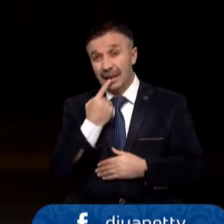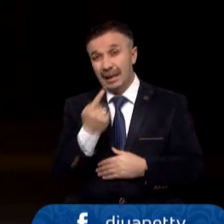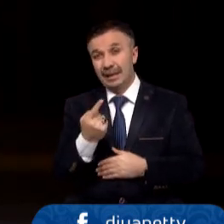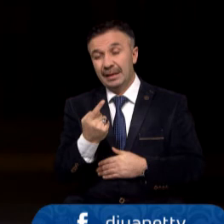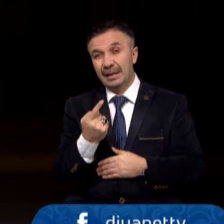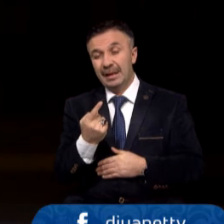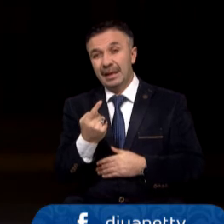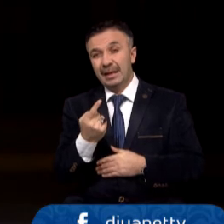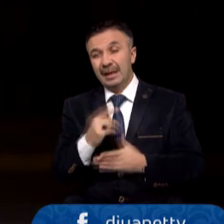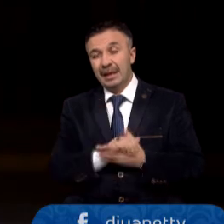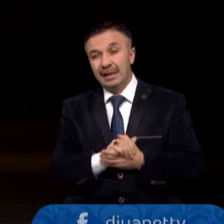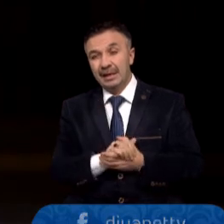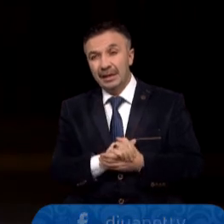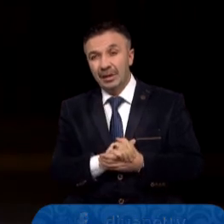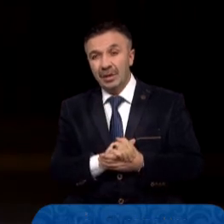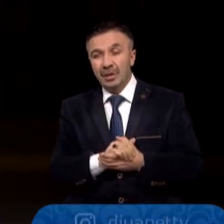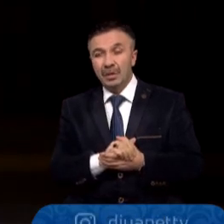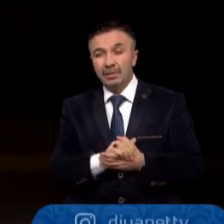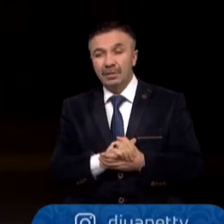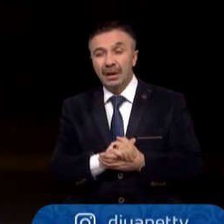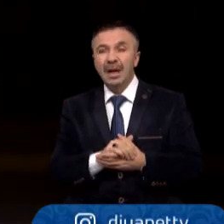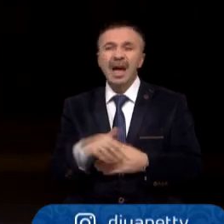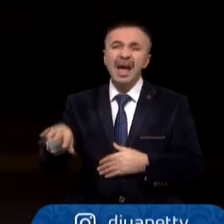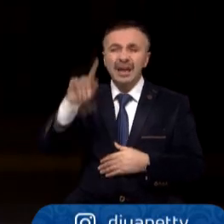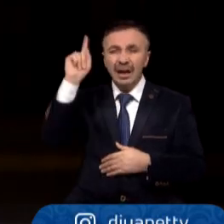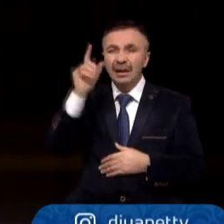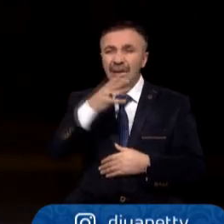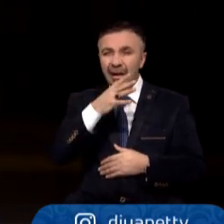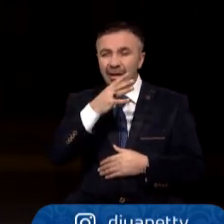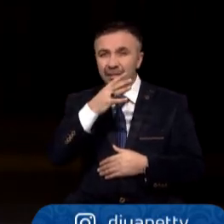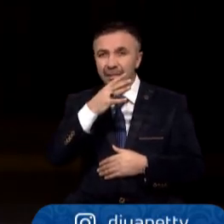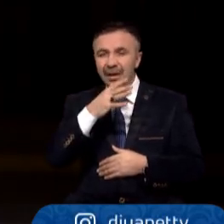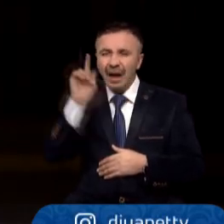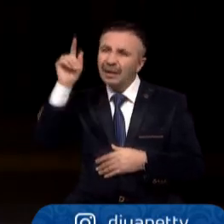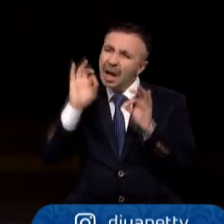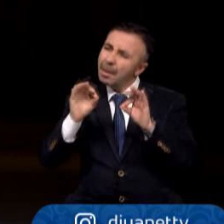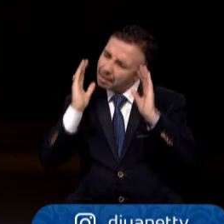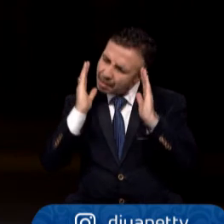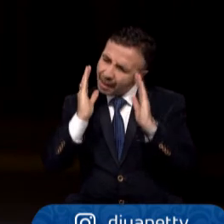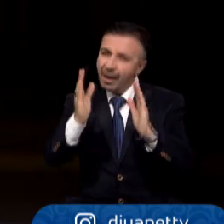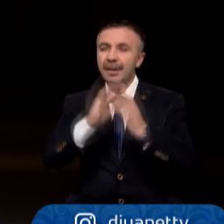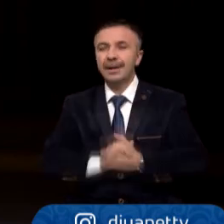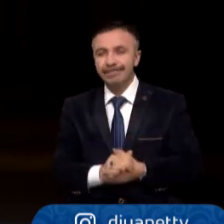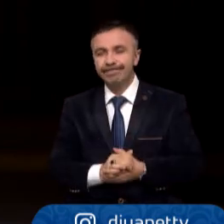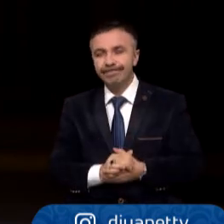ne derler ki düşüp kalkmayan bir Allah'tır rağmen ne WhatsApp'ta